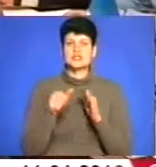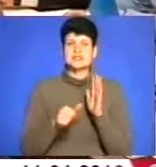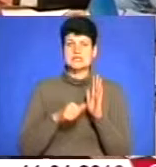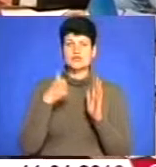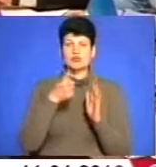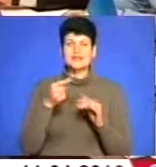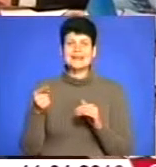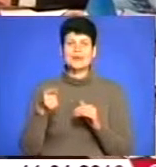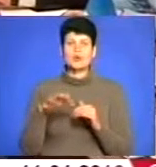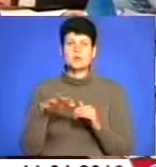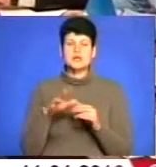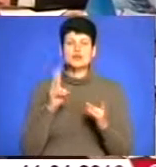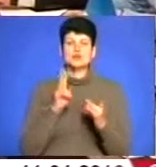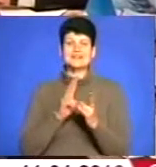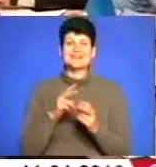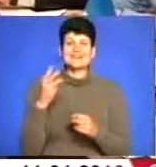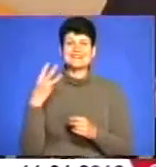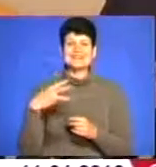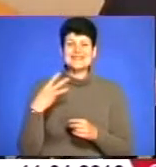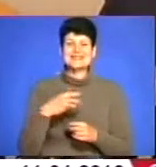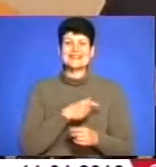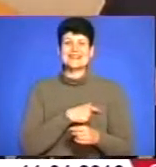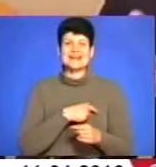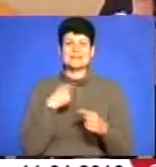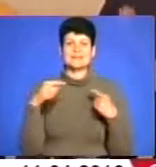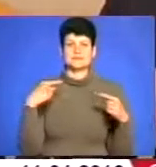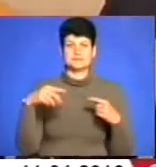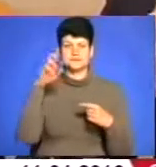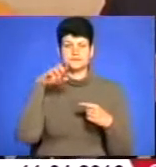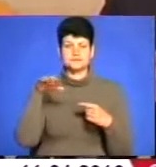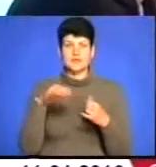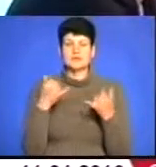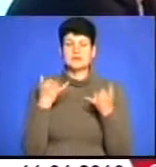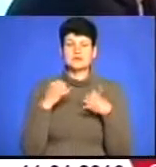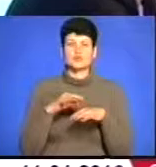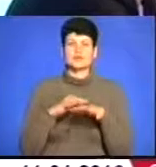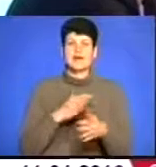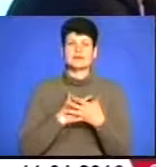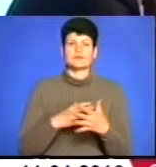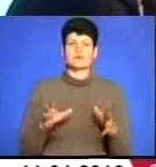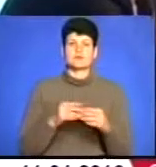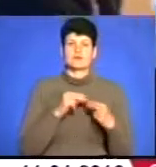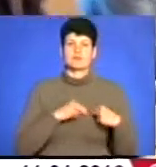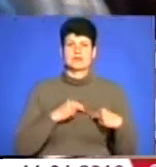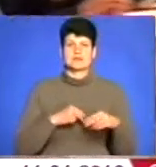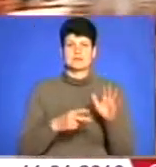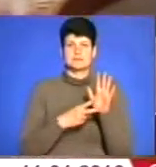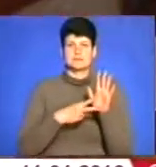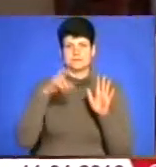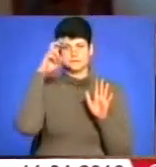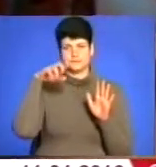році Тернопільщина зустріла 30 делегацій з інших країн. Наразі веде активну співпрацю із 7